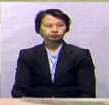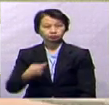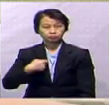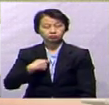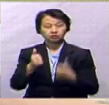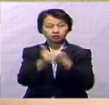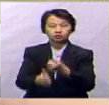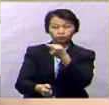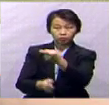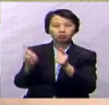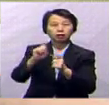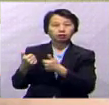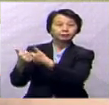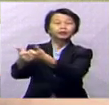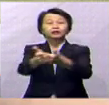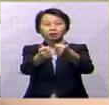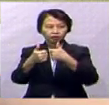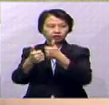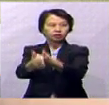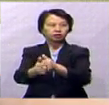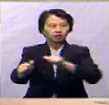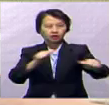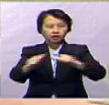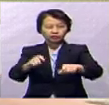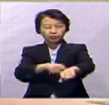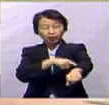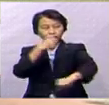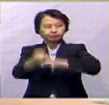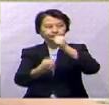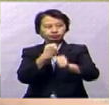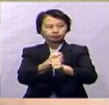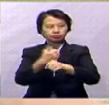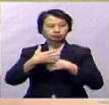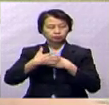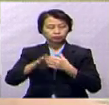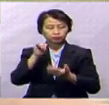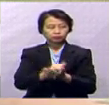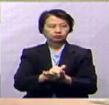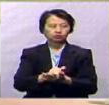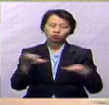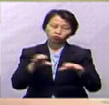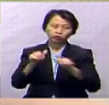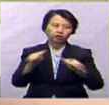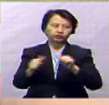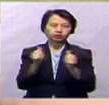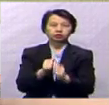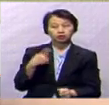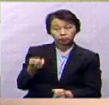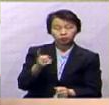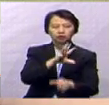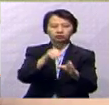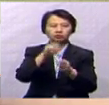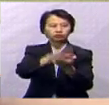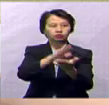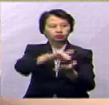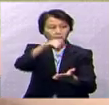follow dia mana dia pergi, lepas tu kena plan aktiviti sepanjang tahun. Lepas tu kena buatlah aktiviti dengan dia yang melibatkan sekolah lain